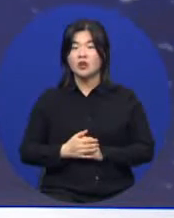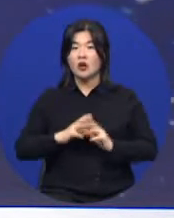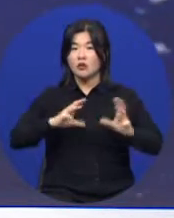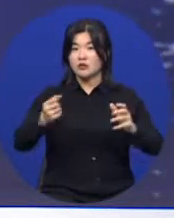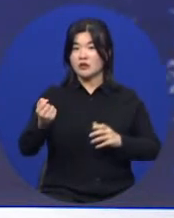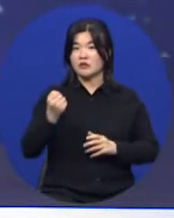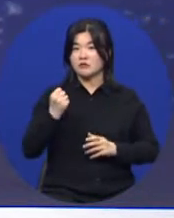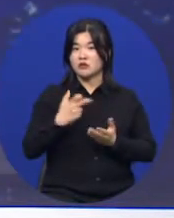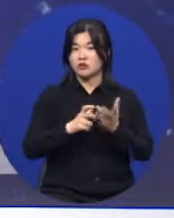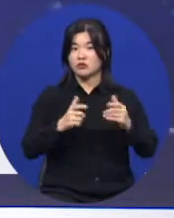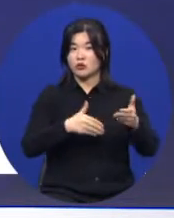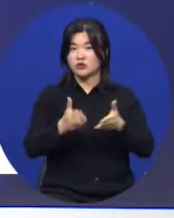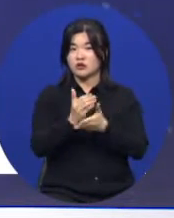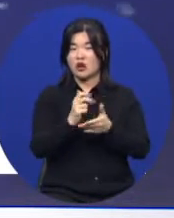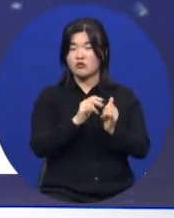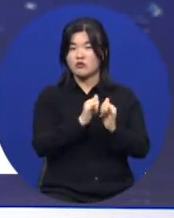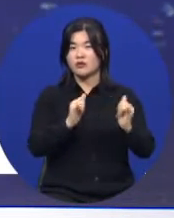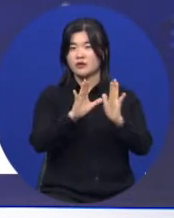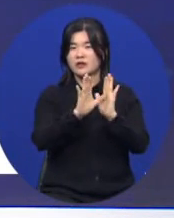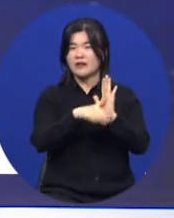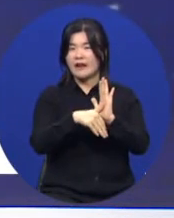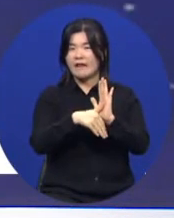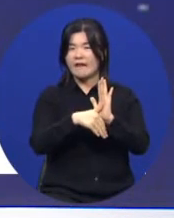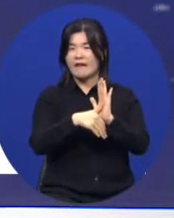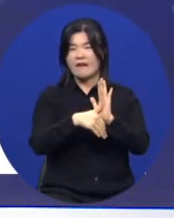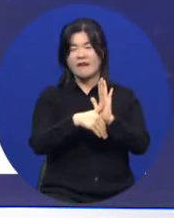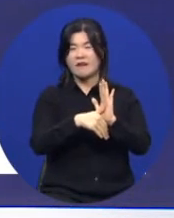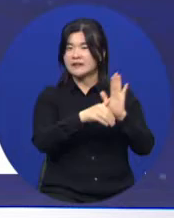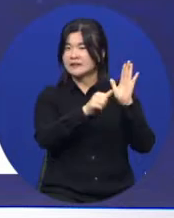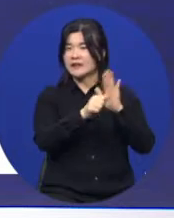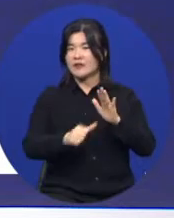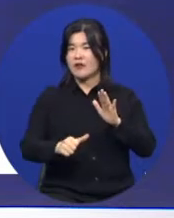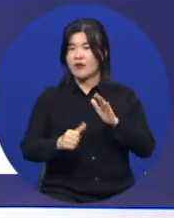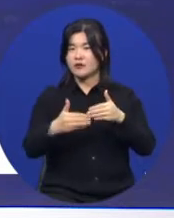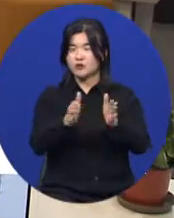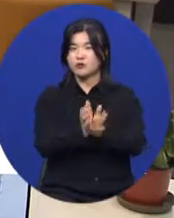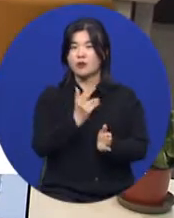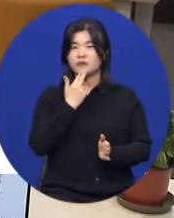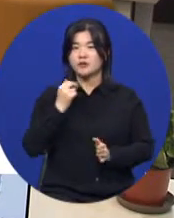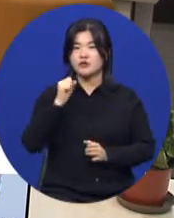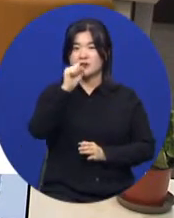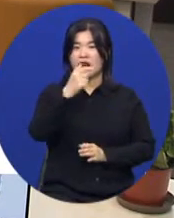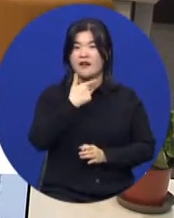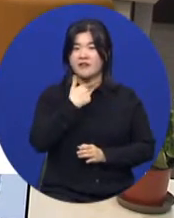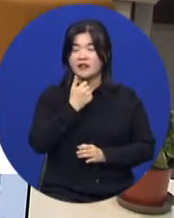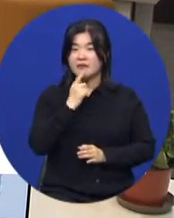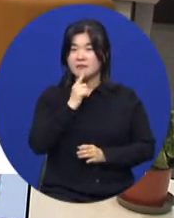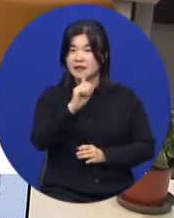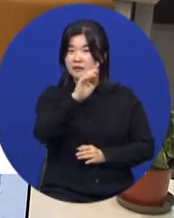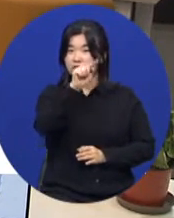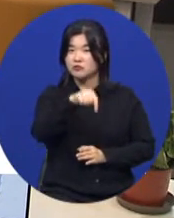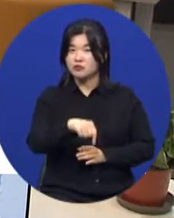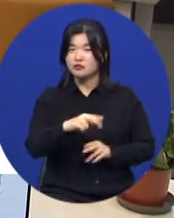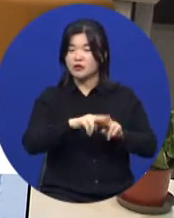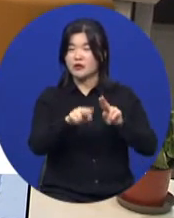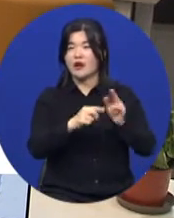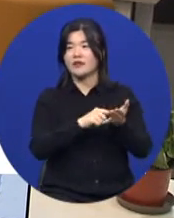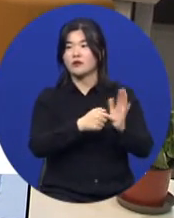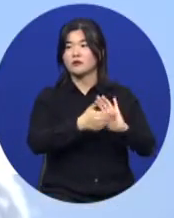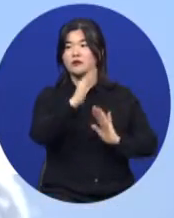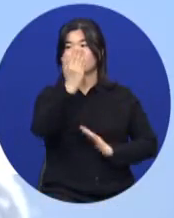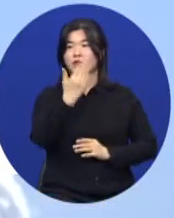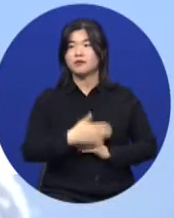국민의 힘 제주도지사 후보 경선에서 컷오프 된 드에 무소속 출마를 선언했던 부 임 춘 예비후보가 사퇴 한다고